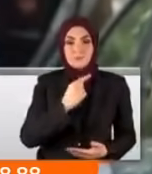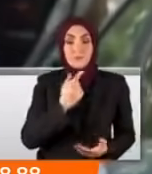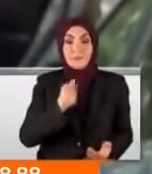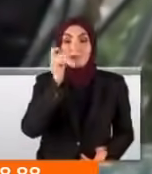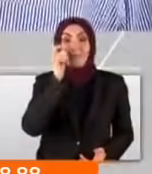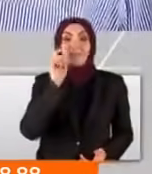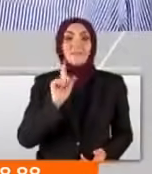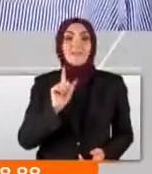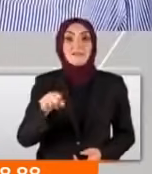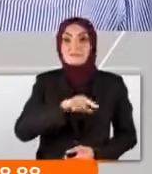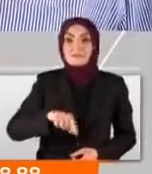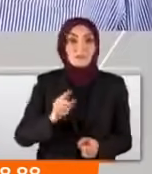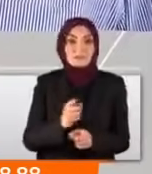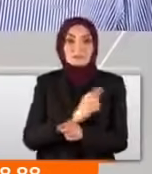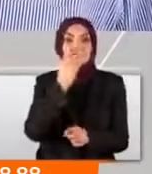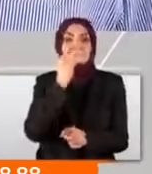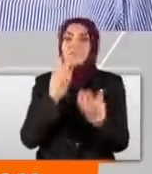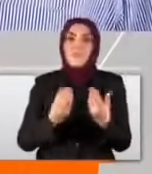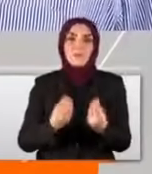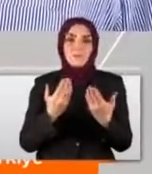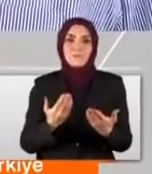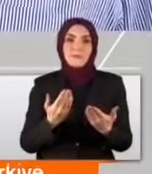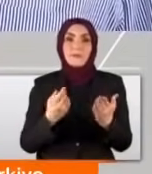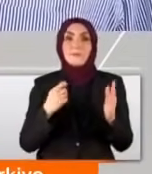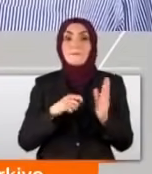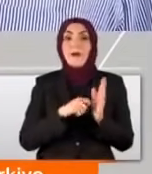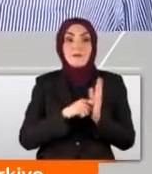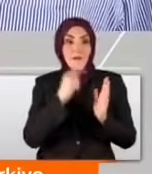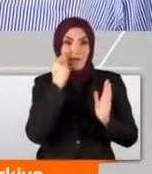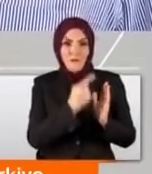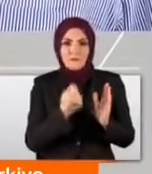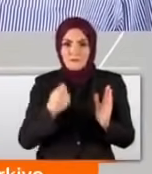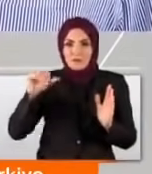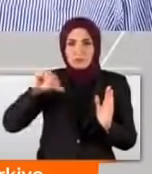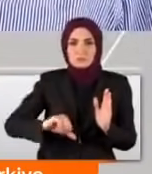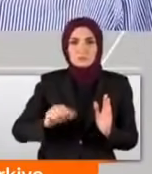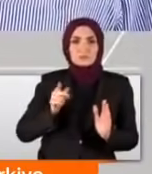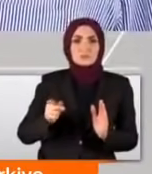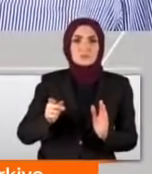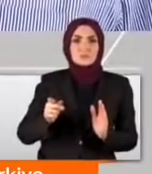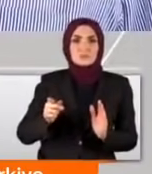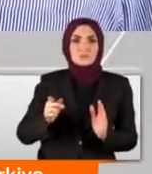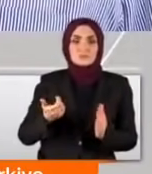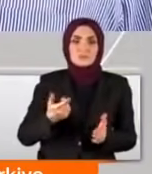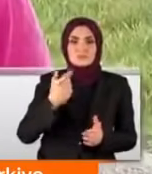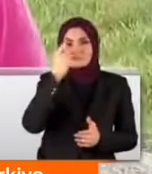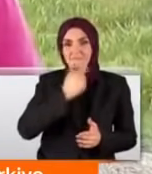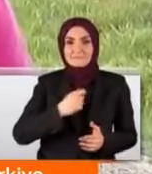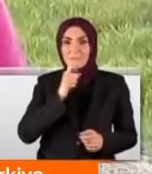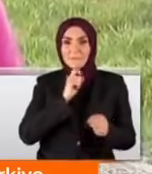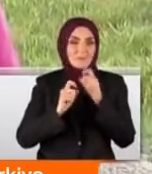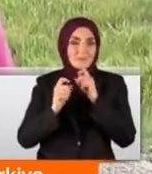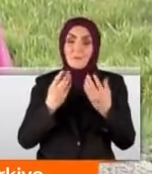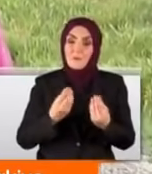kozmetik ürün olabilir. O markaya göre çok ucuz ürünlerin komplikasyon oluşturabileceğini biraz akılda tutmak gerekiyor. Free